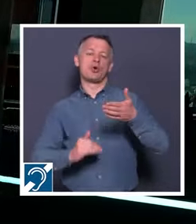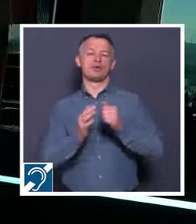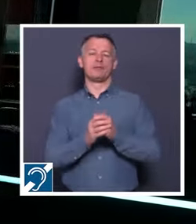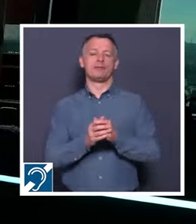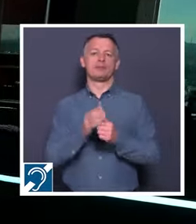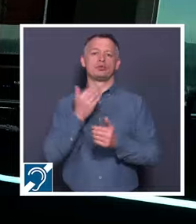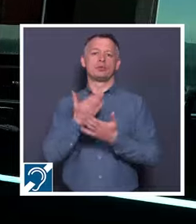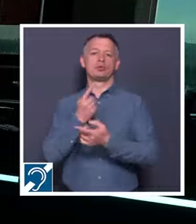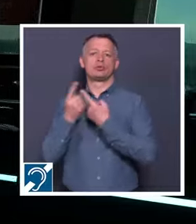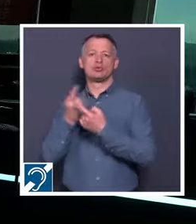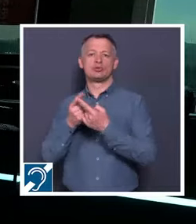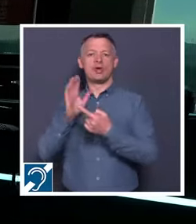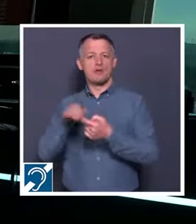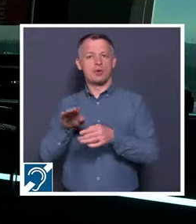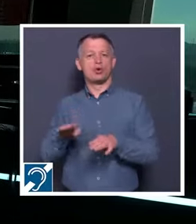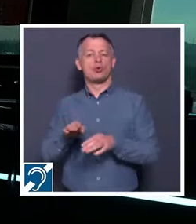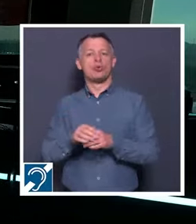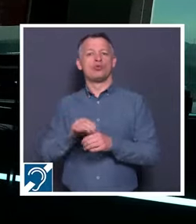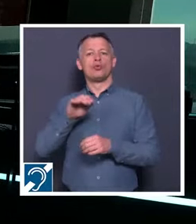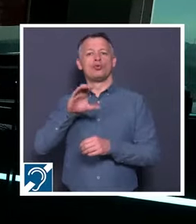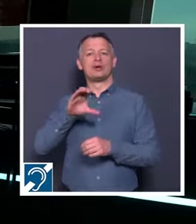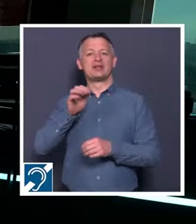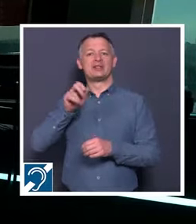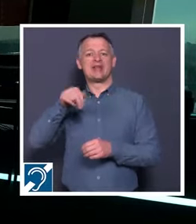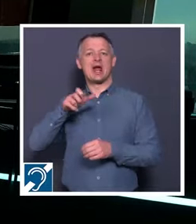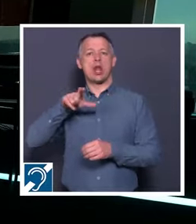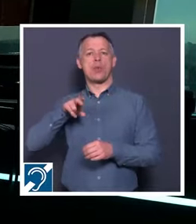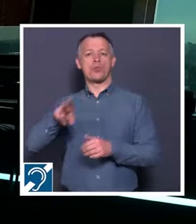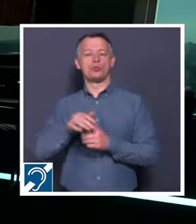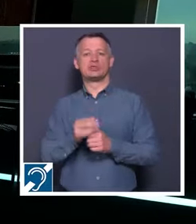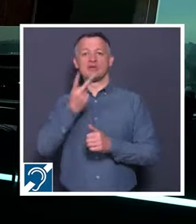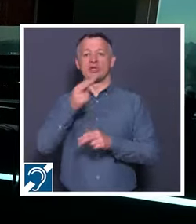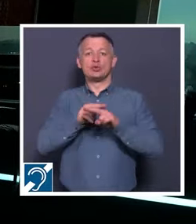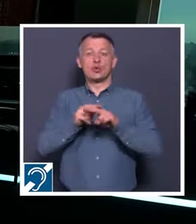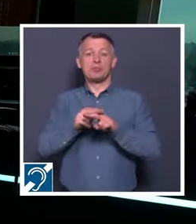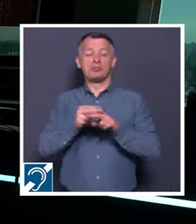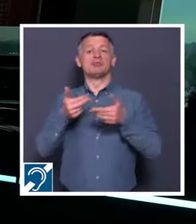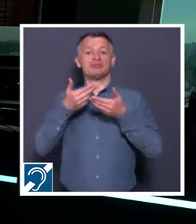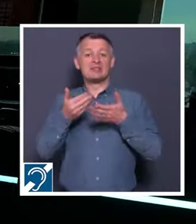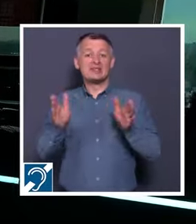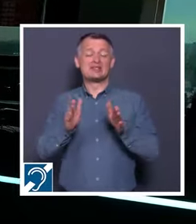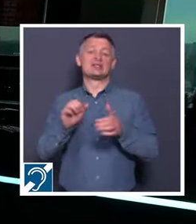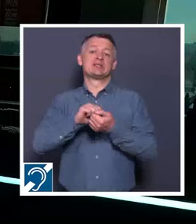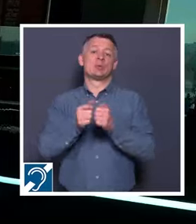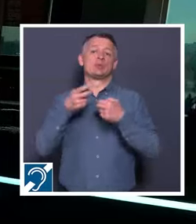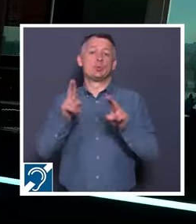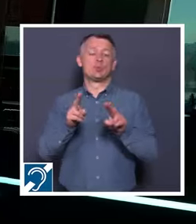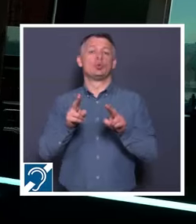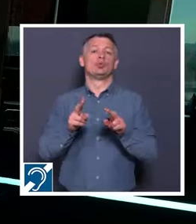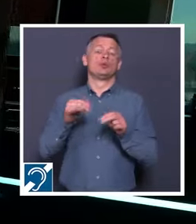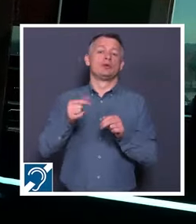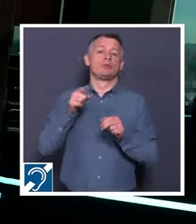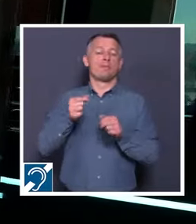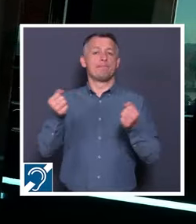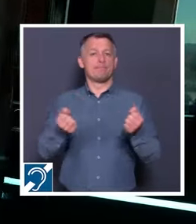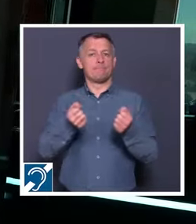să avem imediat cu Cristina Lupu, veți afla lucruri și despre felul în care funcționează sau nu funcționează neapărat foarte bine presa locală, cea care